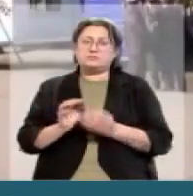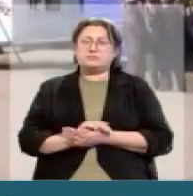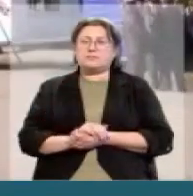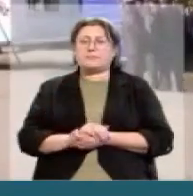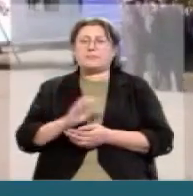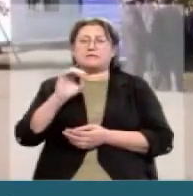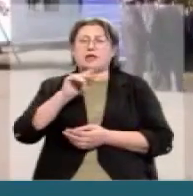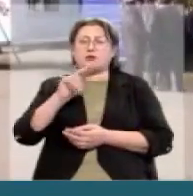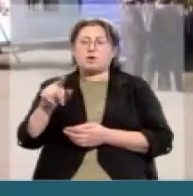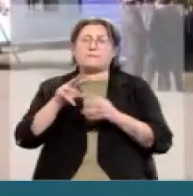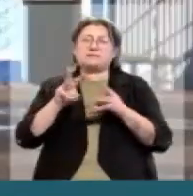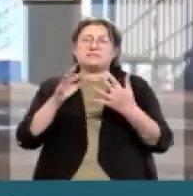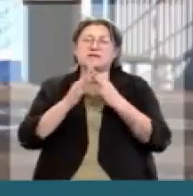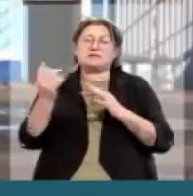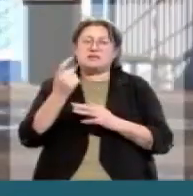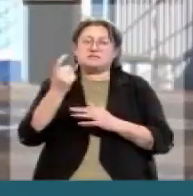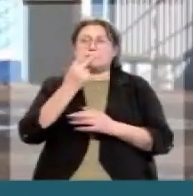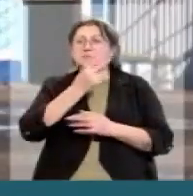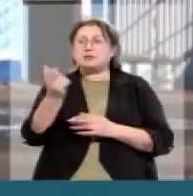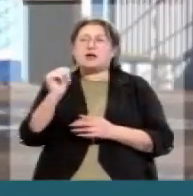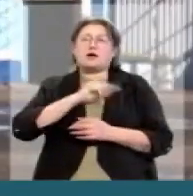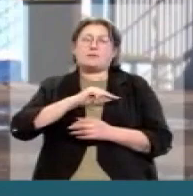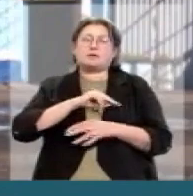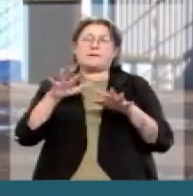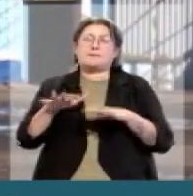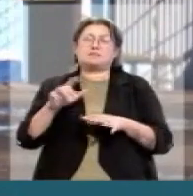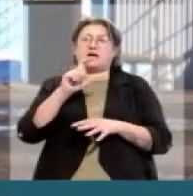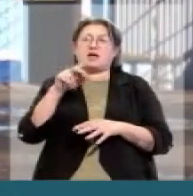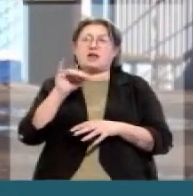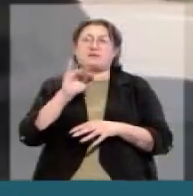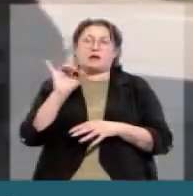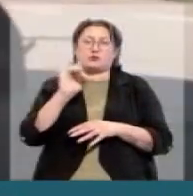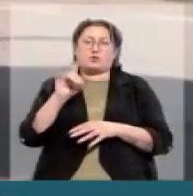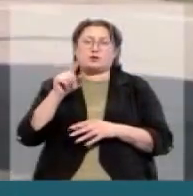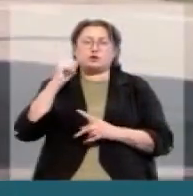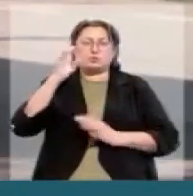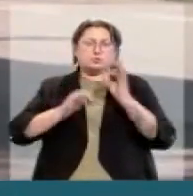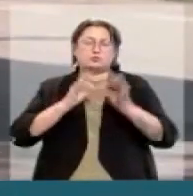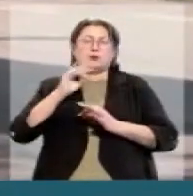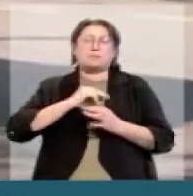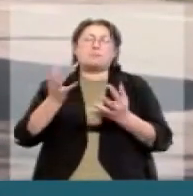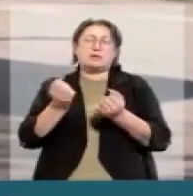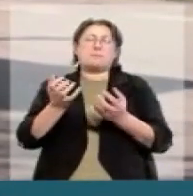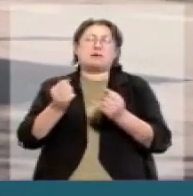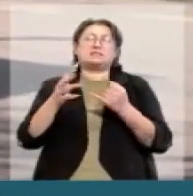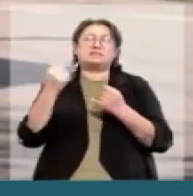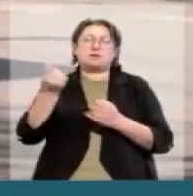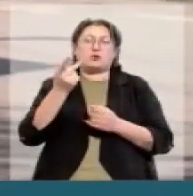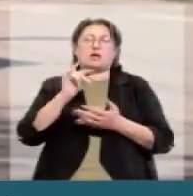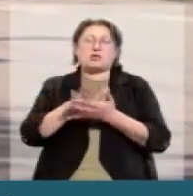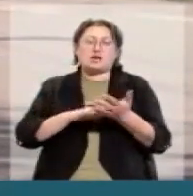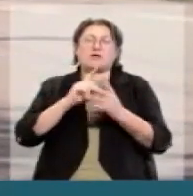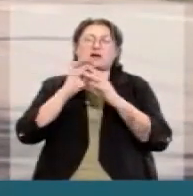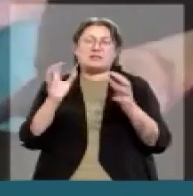В Сырыкольском районе министр сельского хозяйства ознакомился с работой местного элеватора. К слову, он круглосуточно принимает зерно аграриев для